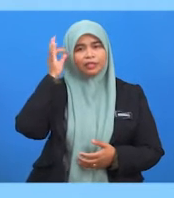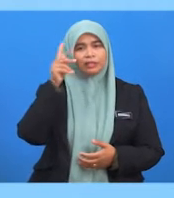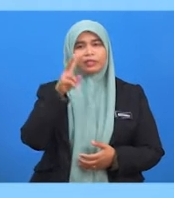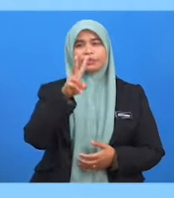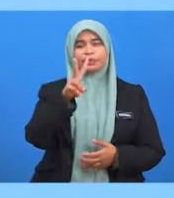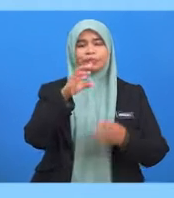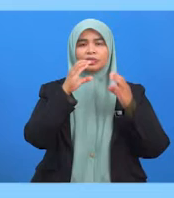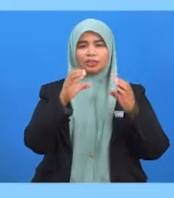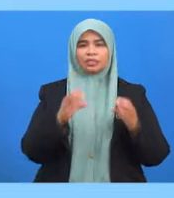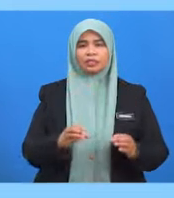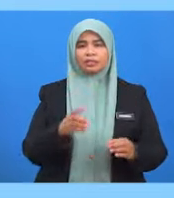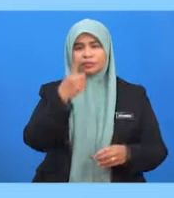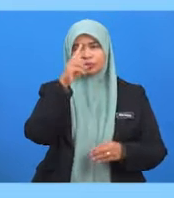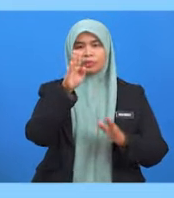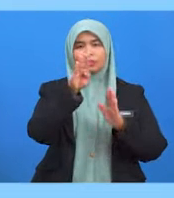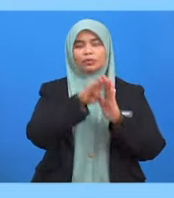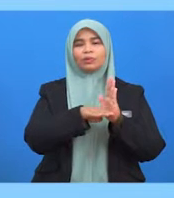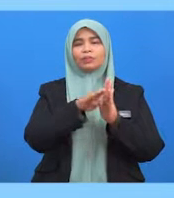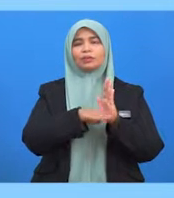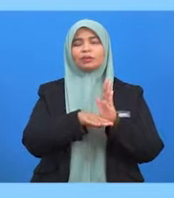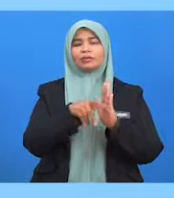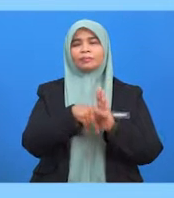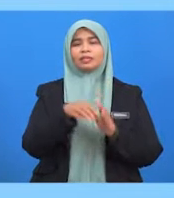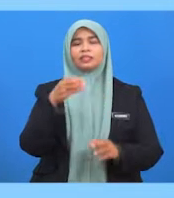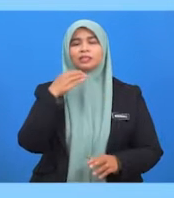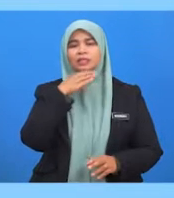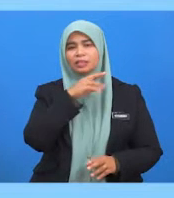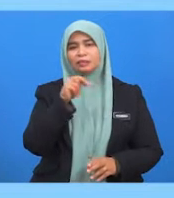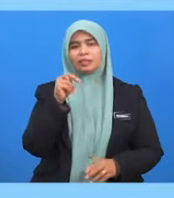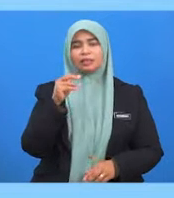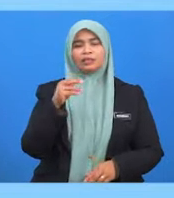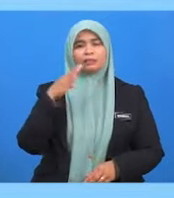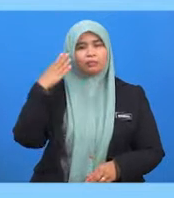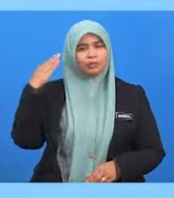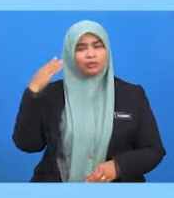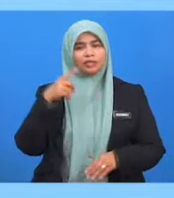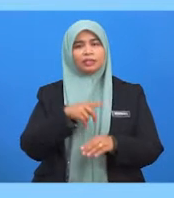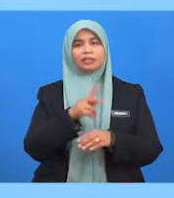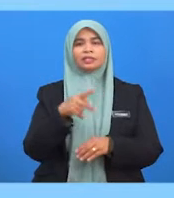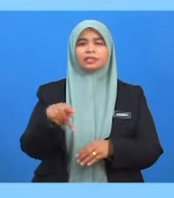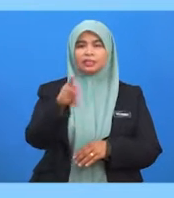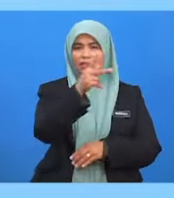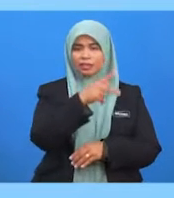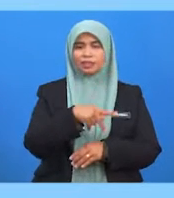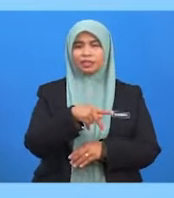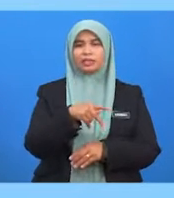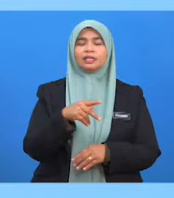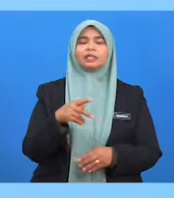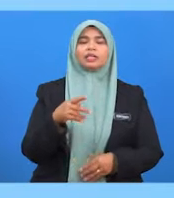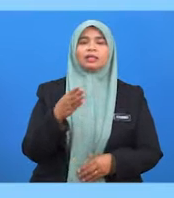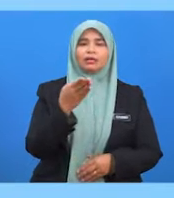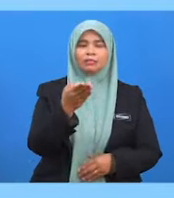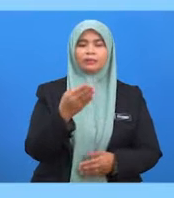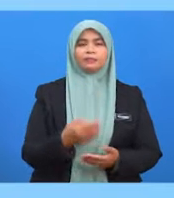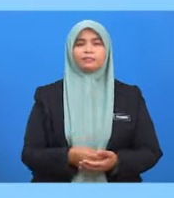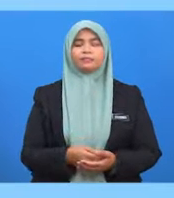fikirkan dua cara untuk mengurangkan pencemaran bunyi di sekeliling kamu.